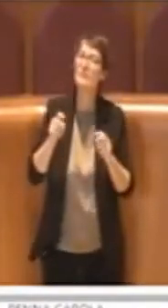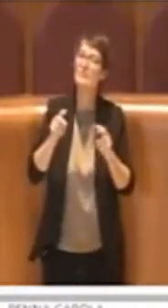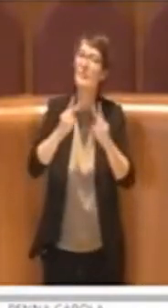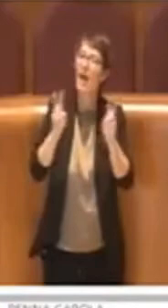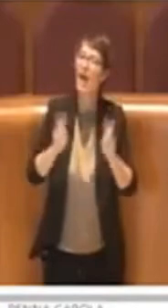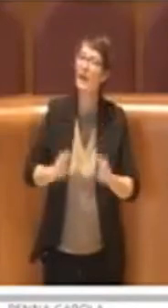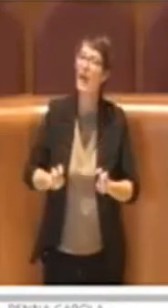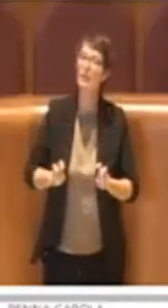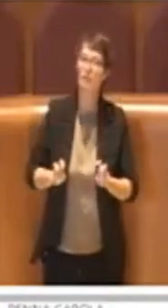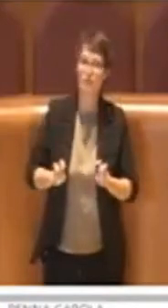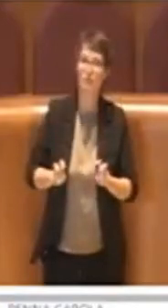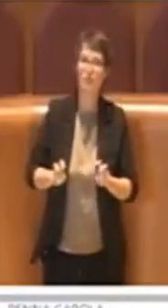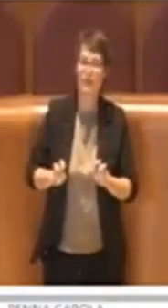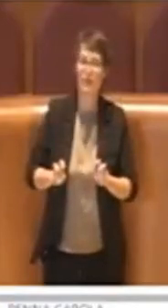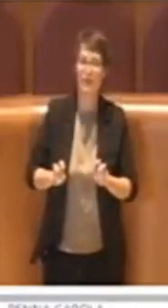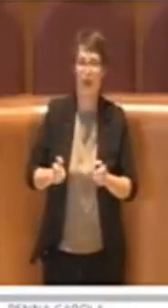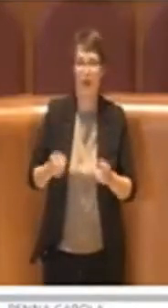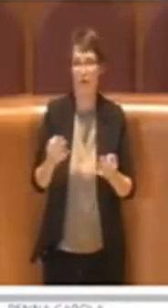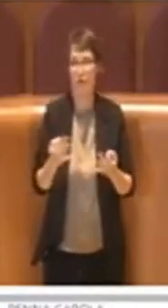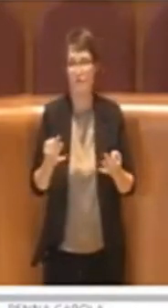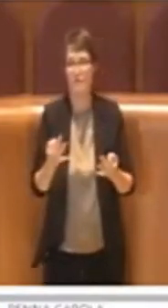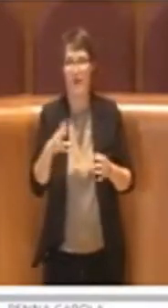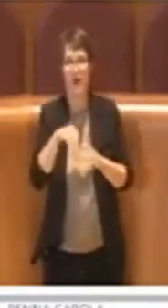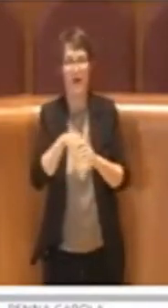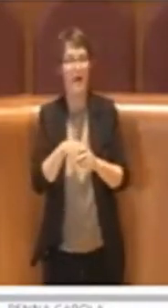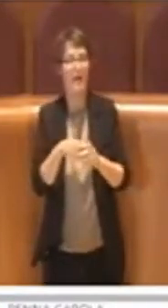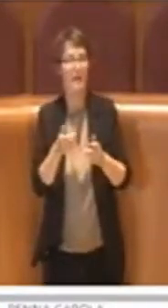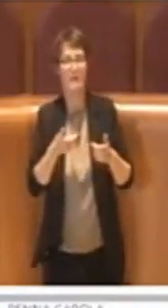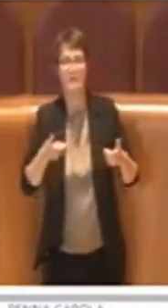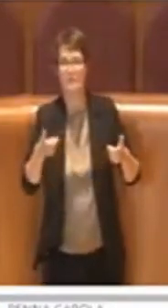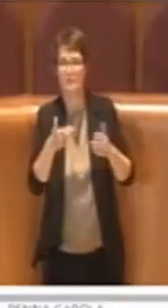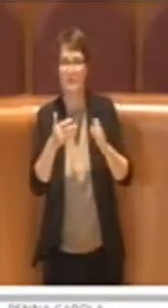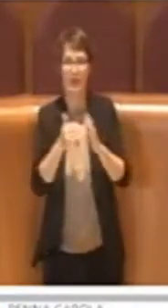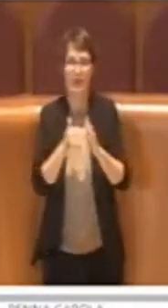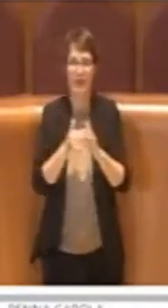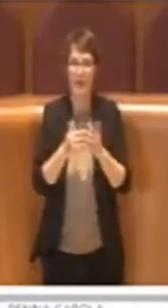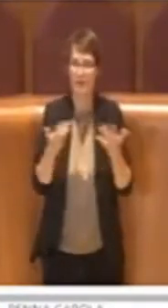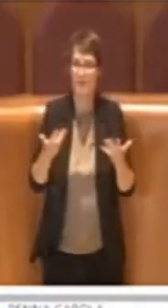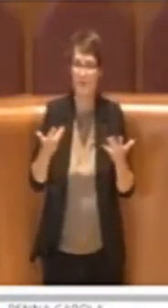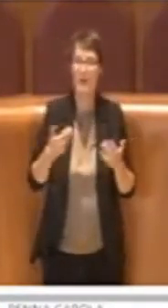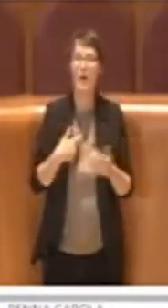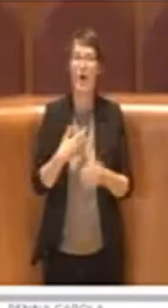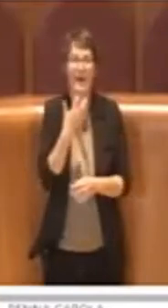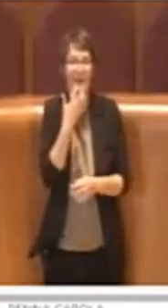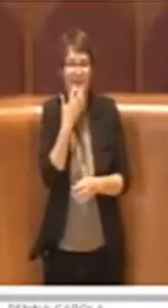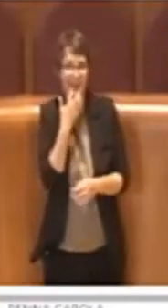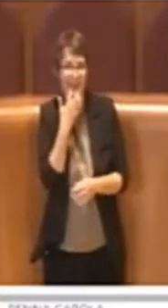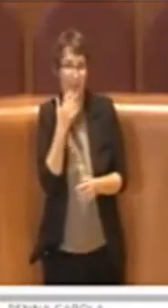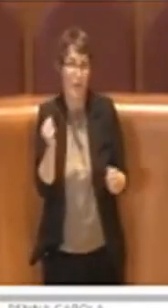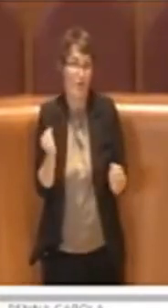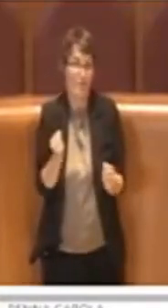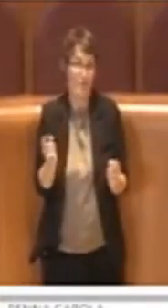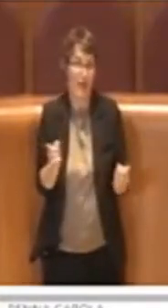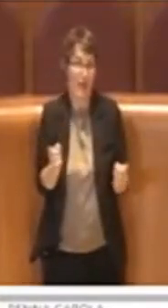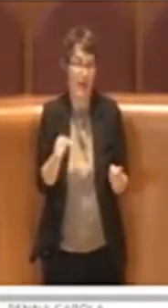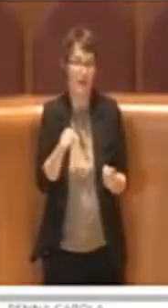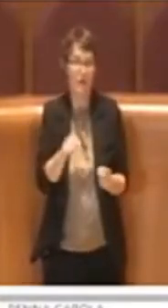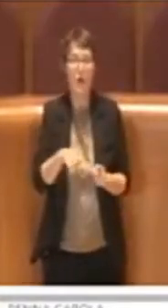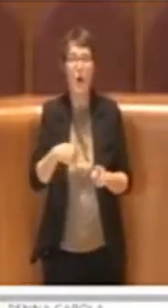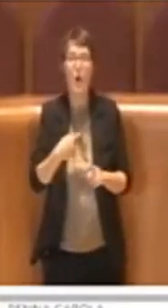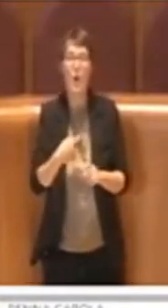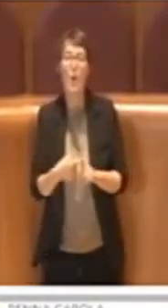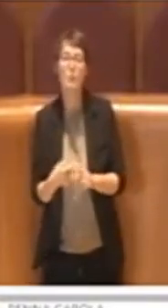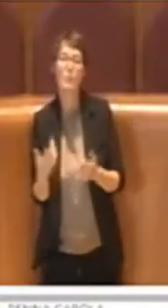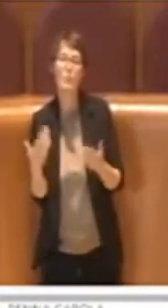ambito residenziale, lo sappiamo tutti, sono l'energia per la climatizzazione, quindi riscaldamento degli ambienti in inverno, il raffrescamento,